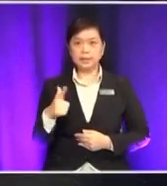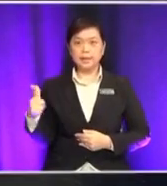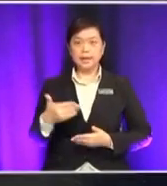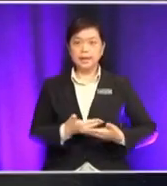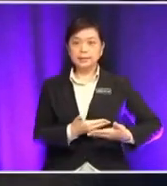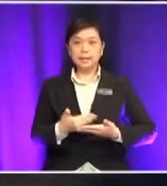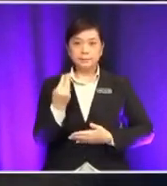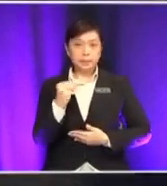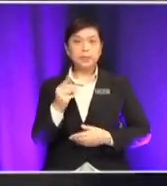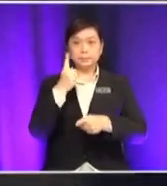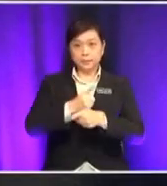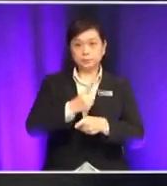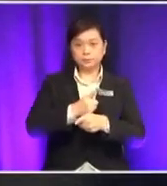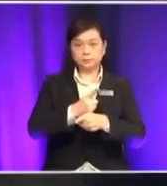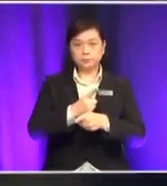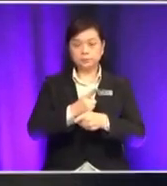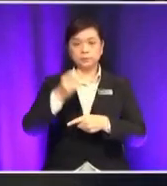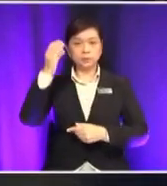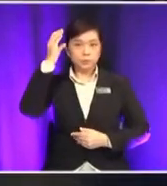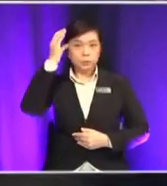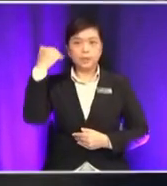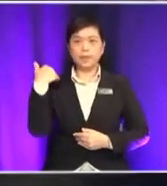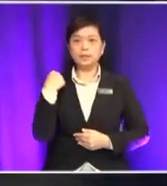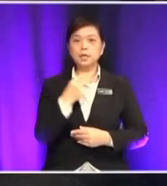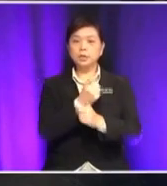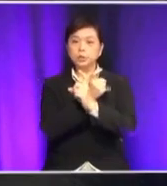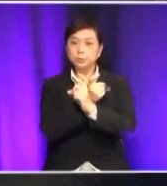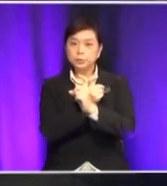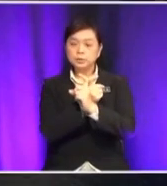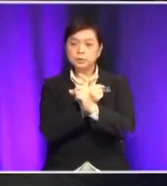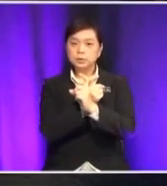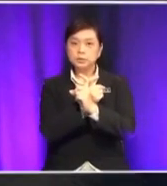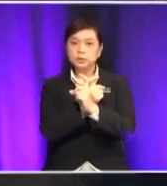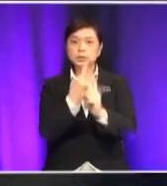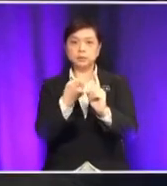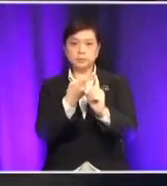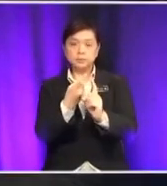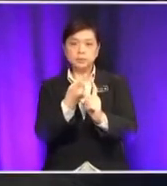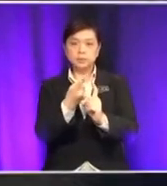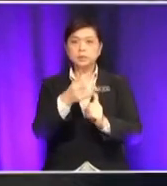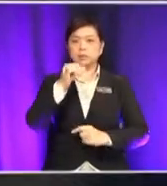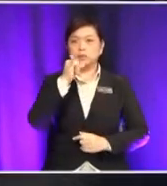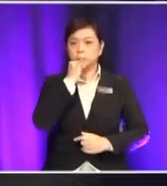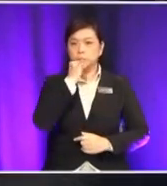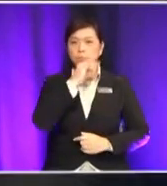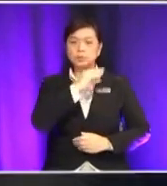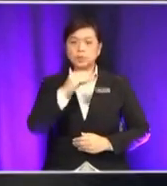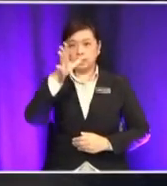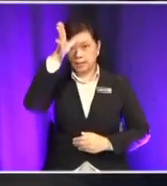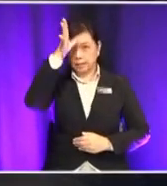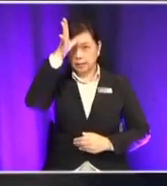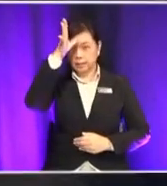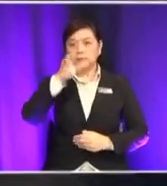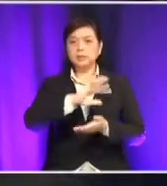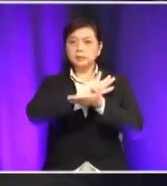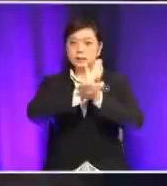betul Kris mempunyai kromosom kedua-dua ayah dan ibu betul yang